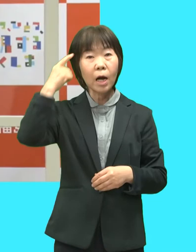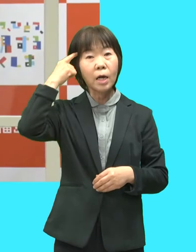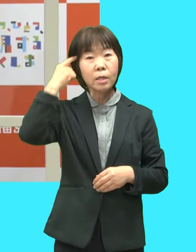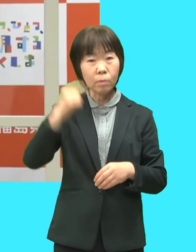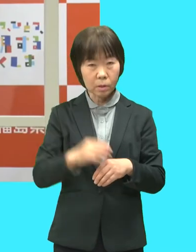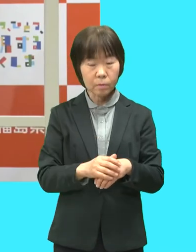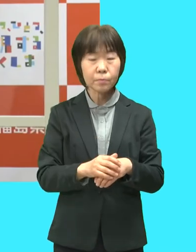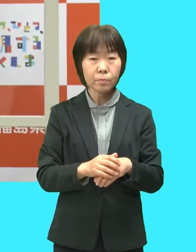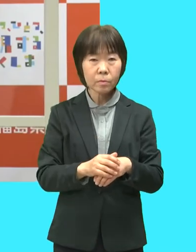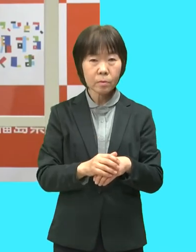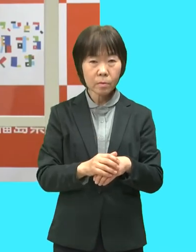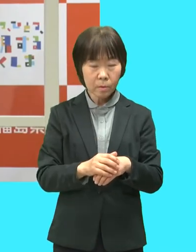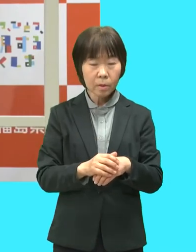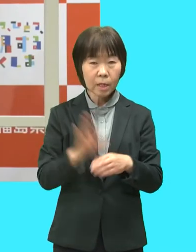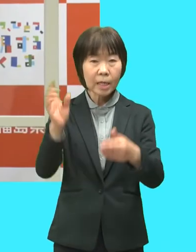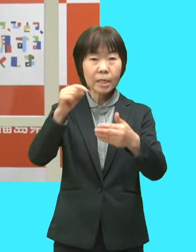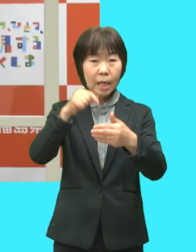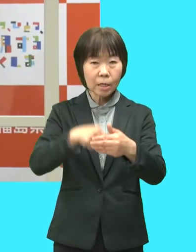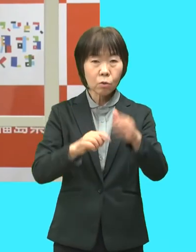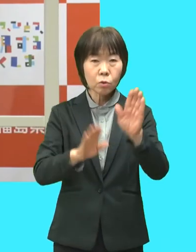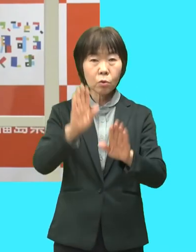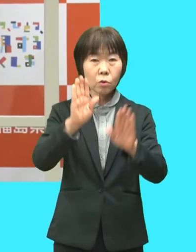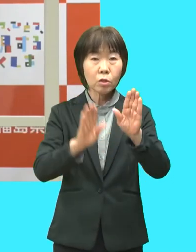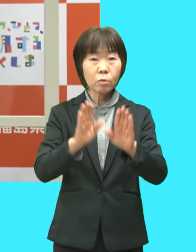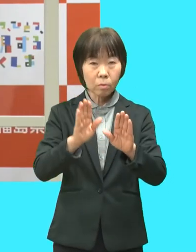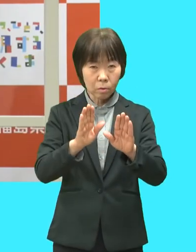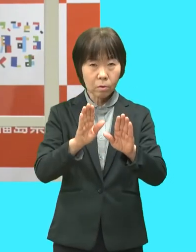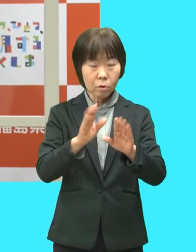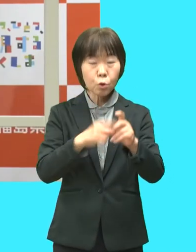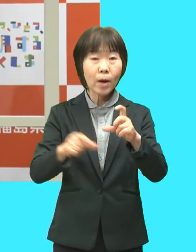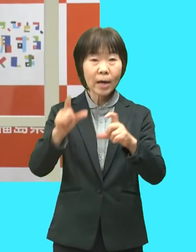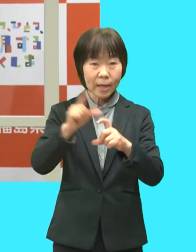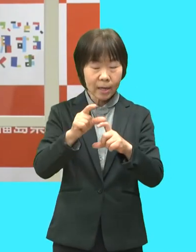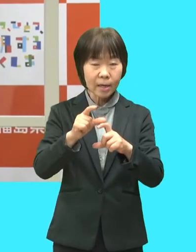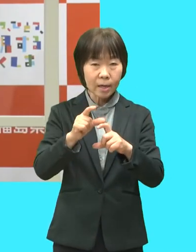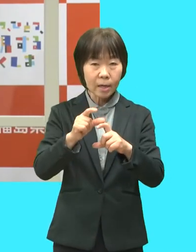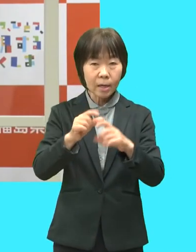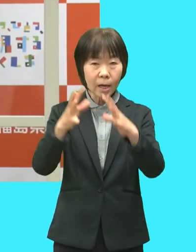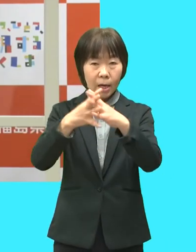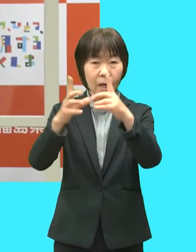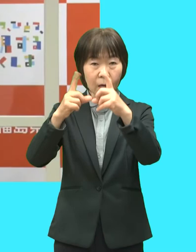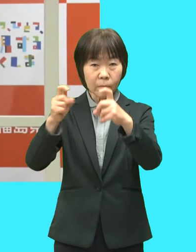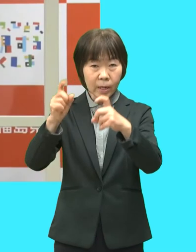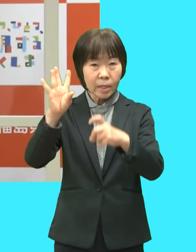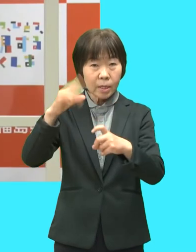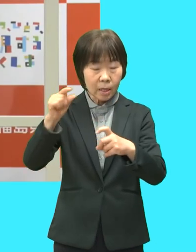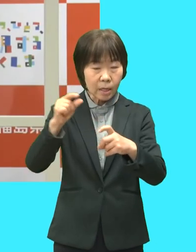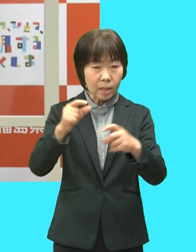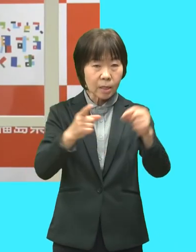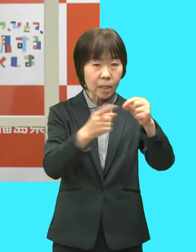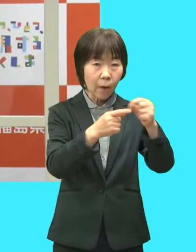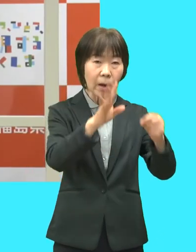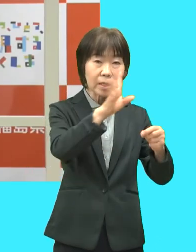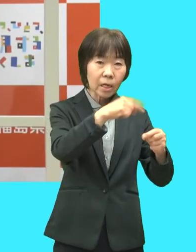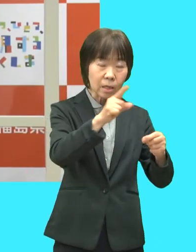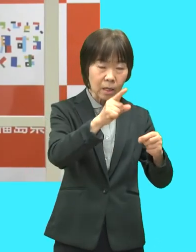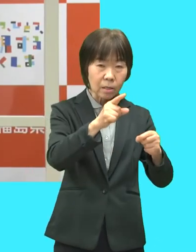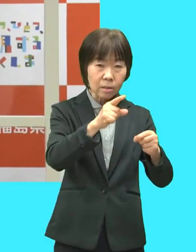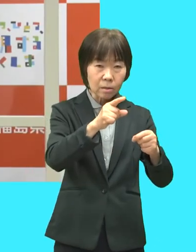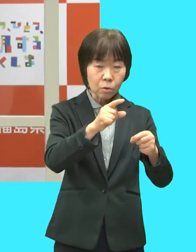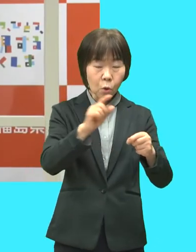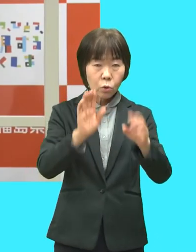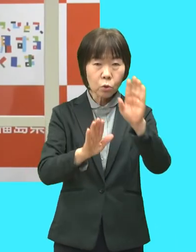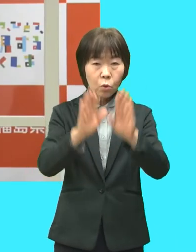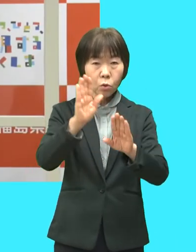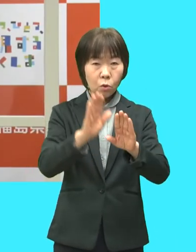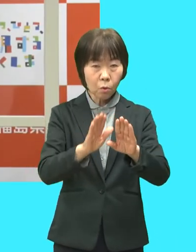ております。また県内の状況に加え、先ほど申し上げたような宮城県、山形県といった近県の状